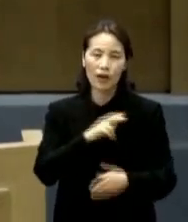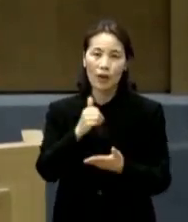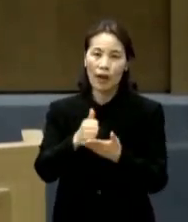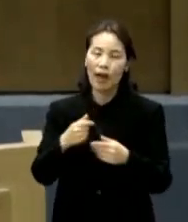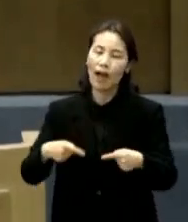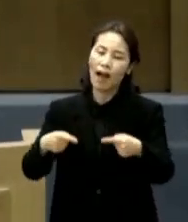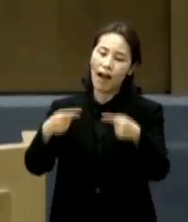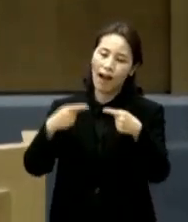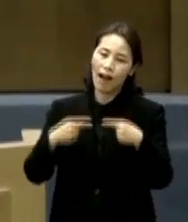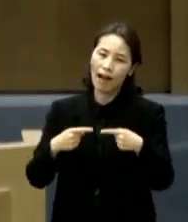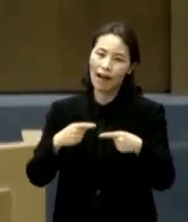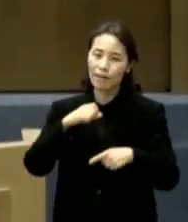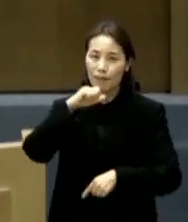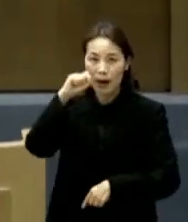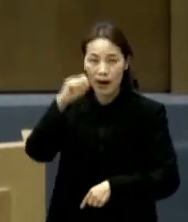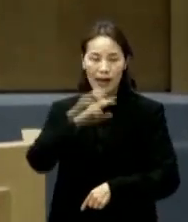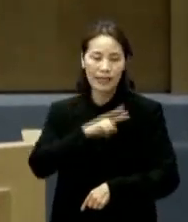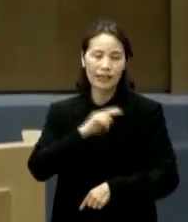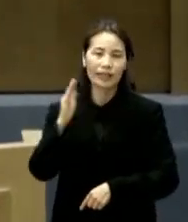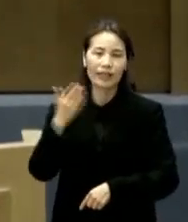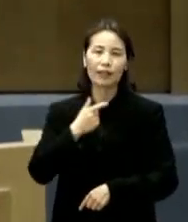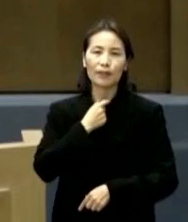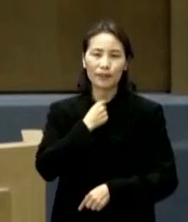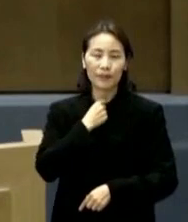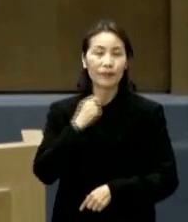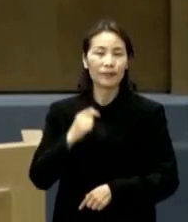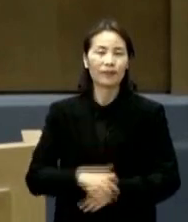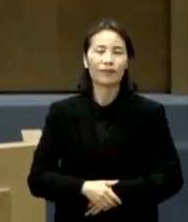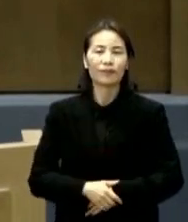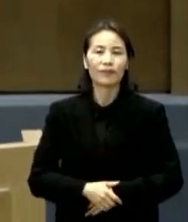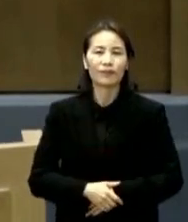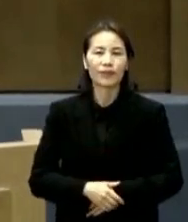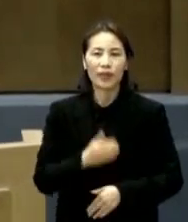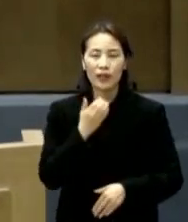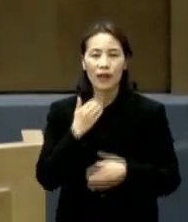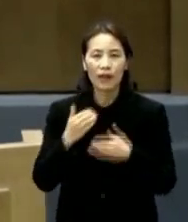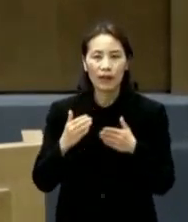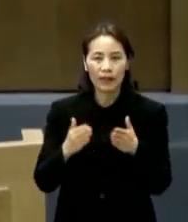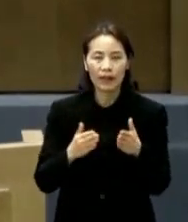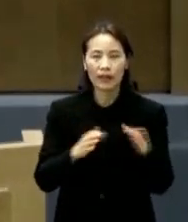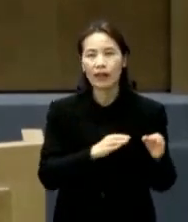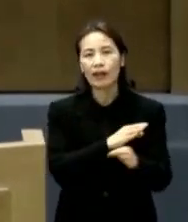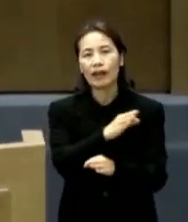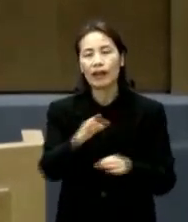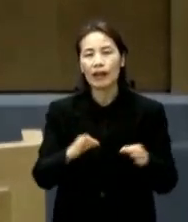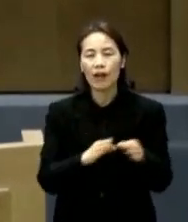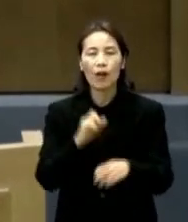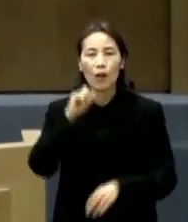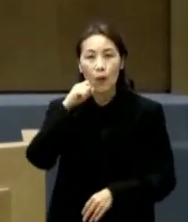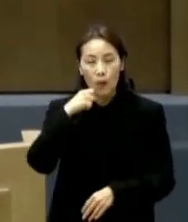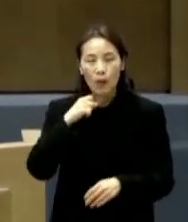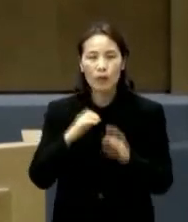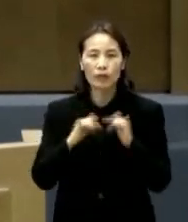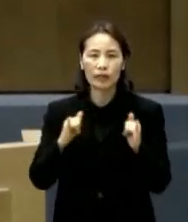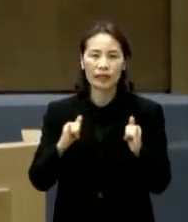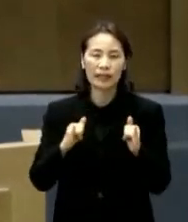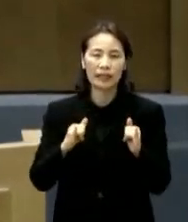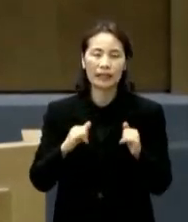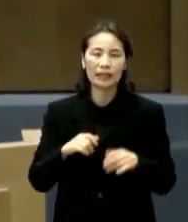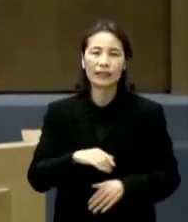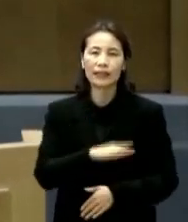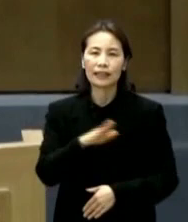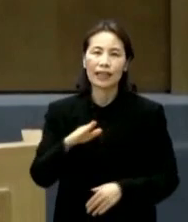영광으로 생각합니다. 경제적, 사회적으로 어려운 시기에 잘 사는 살기 좋은 경기도를 만들기